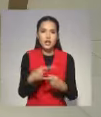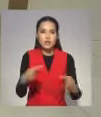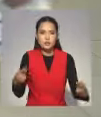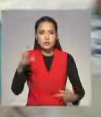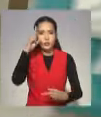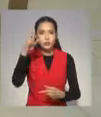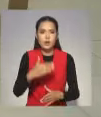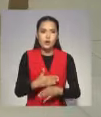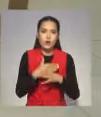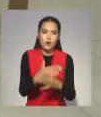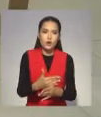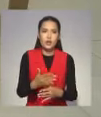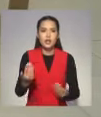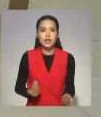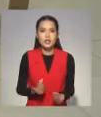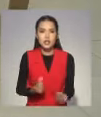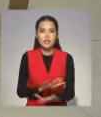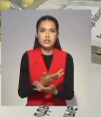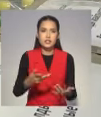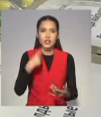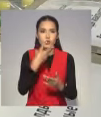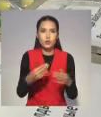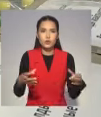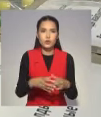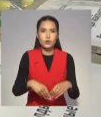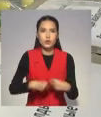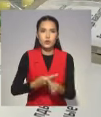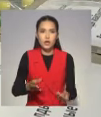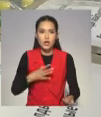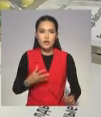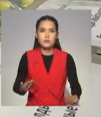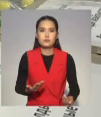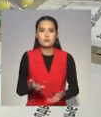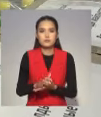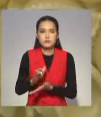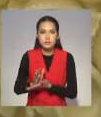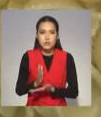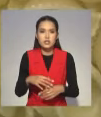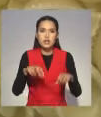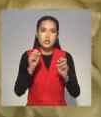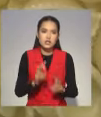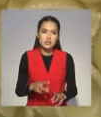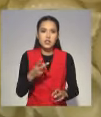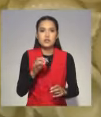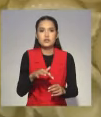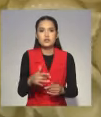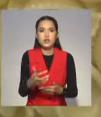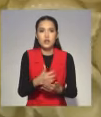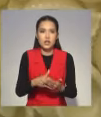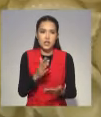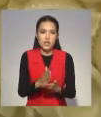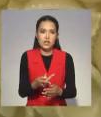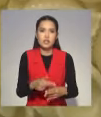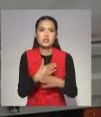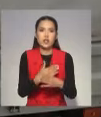бұйымдар жіберілді. Өңірдің қалталы азаматтары мен депутаттар жергілікті тұрғындар белсенділік танытуда. Барлығы 15 миллион теңге жиналды. Гуманитарлық